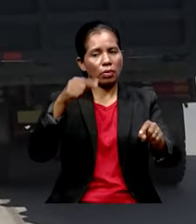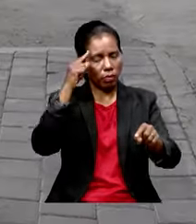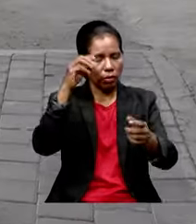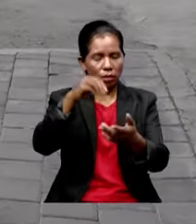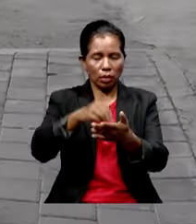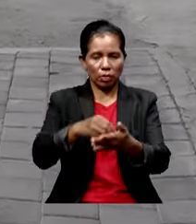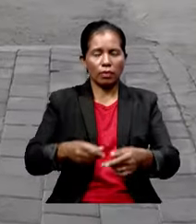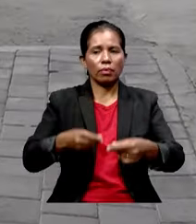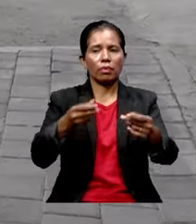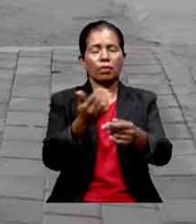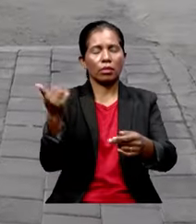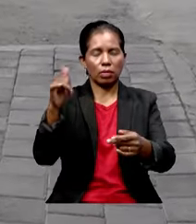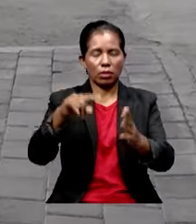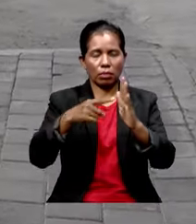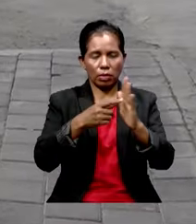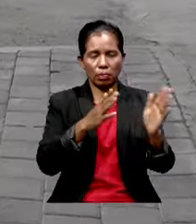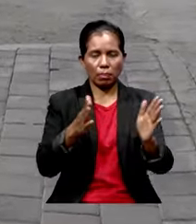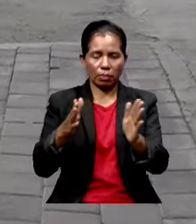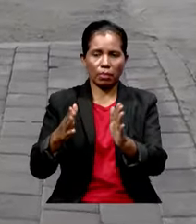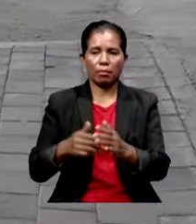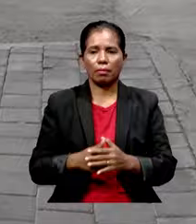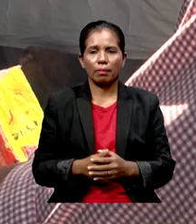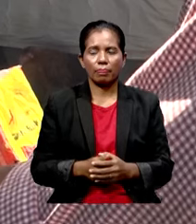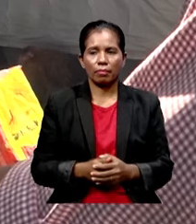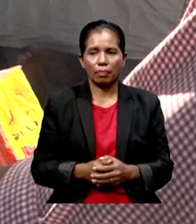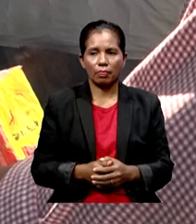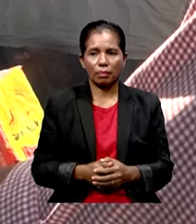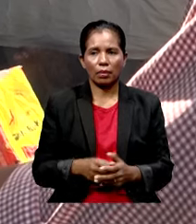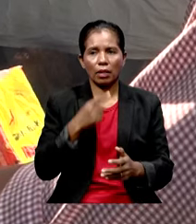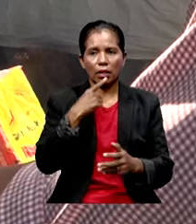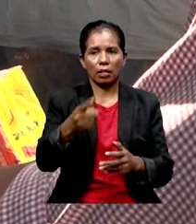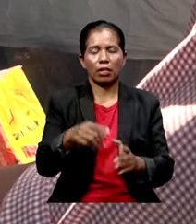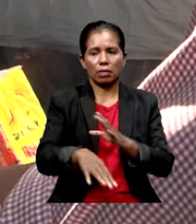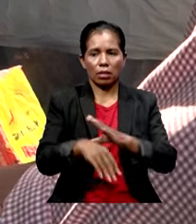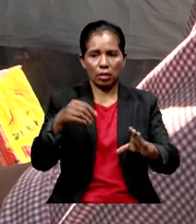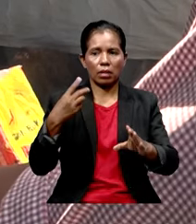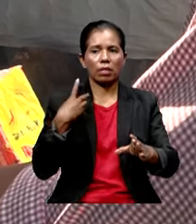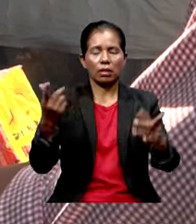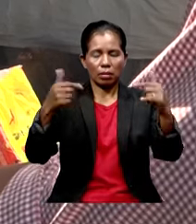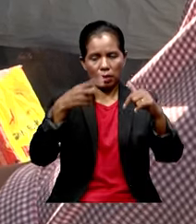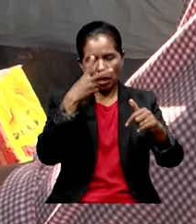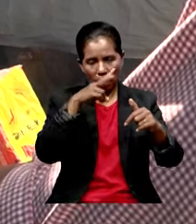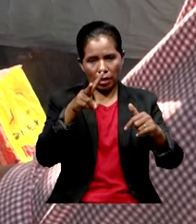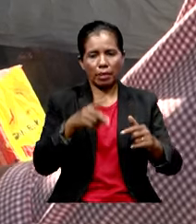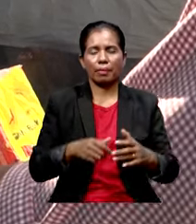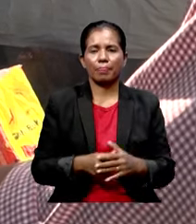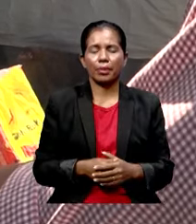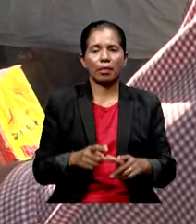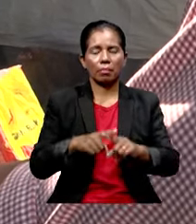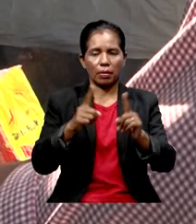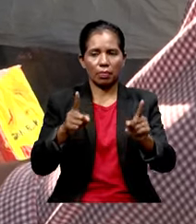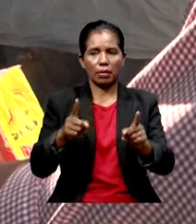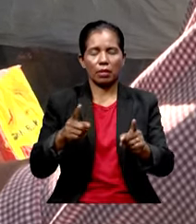criar uma condição antes de o projeto né. Se aquela magdiang ato be sainya ne magbe sira mai se aquela de mai be